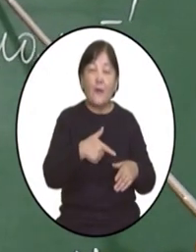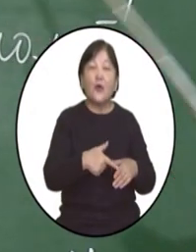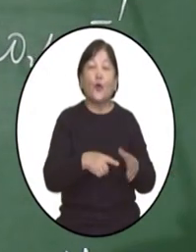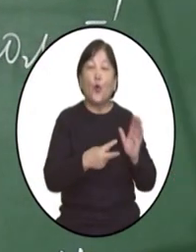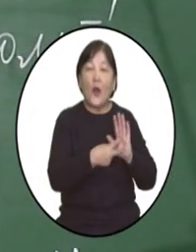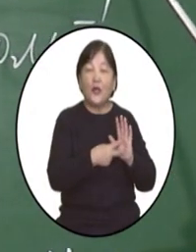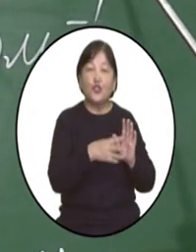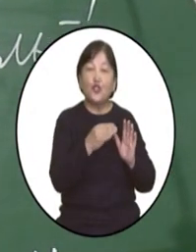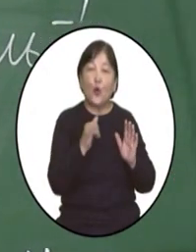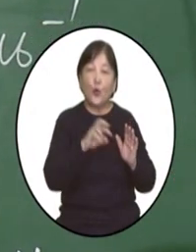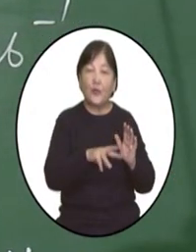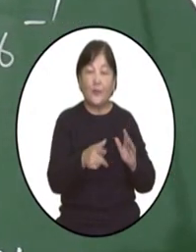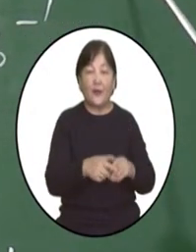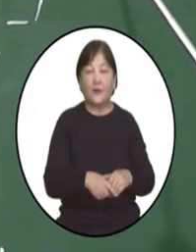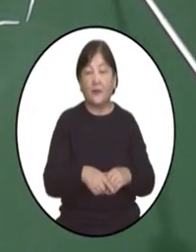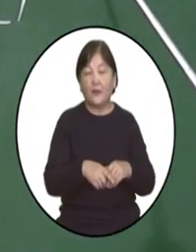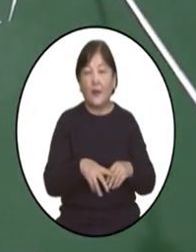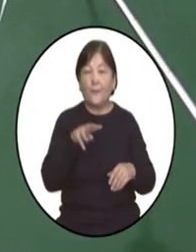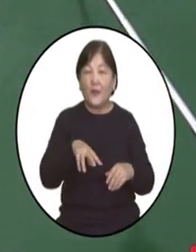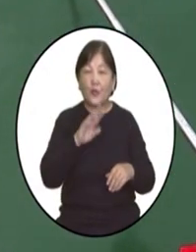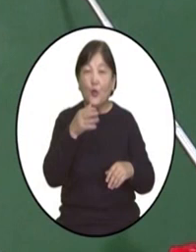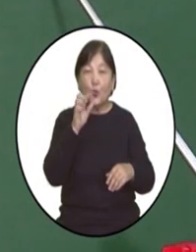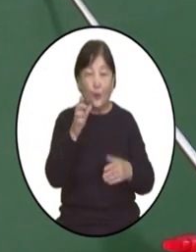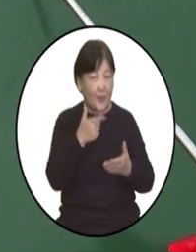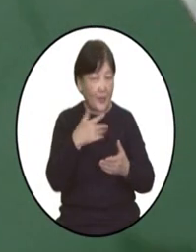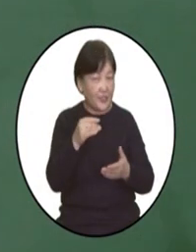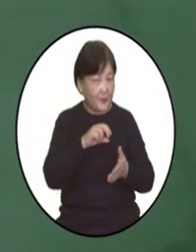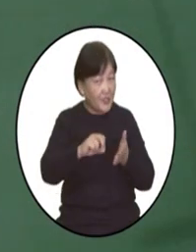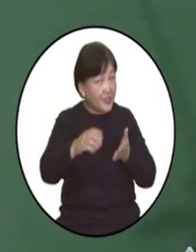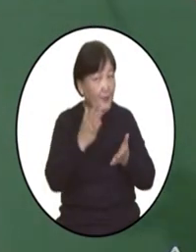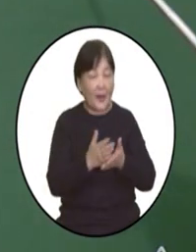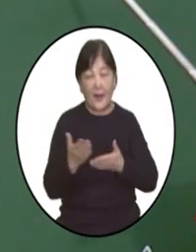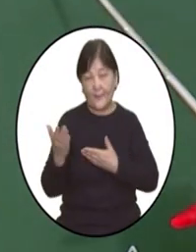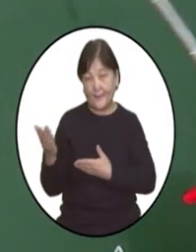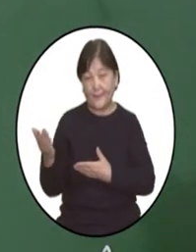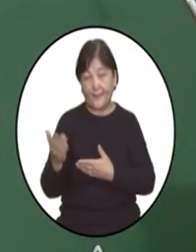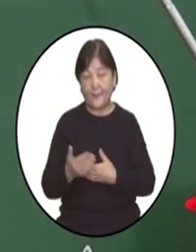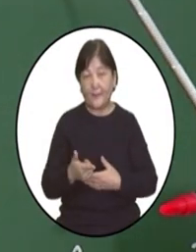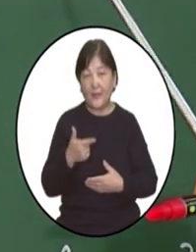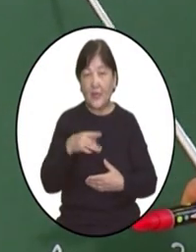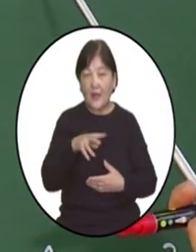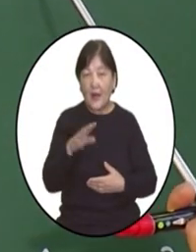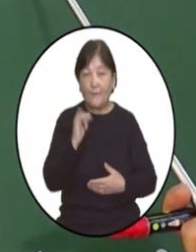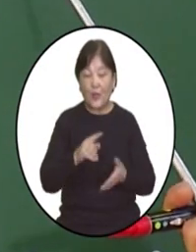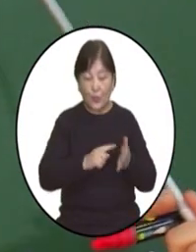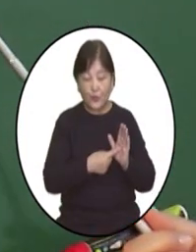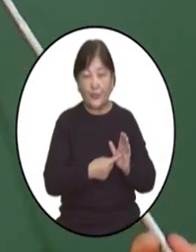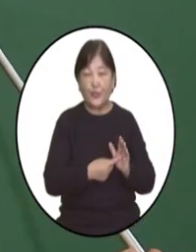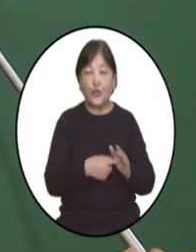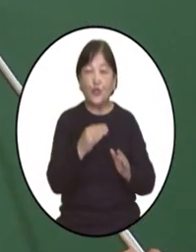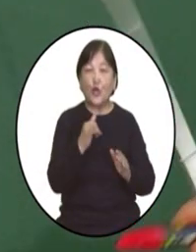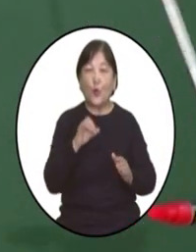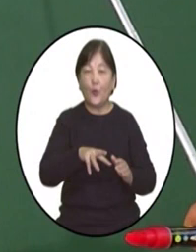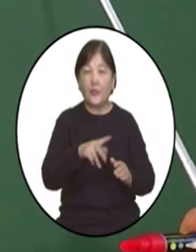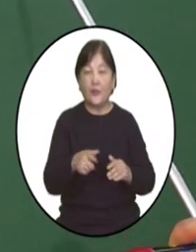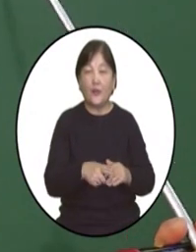моль. Хуах нь паскалыг үрчгэн метр куб гэдгээр бичигдэх нь байна. Эндээс грамыг үрчгэн жоул, хуах